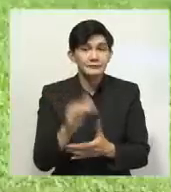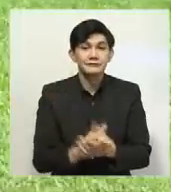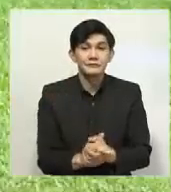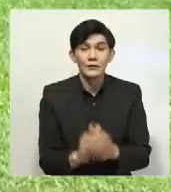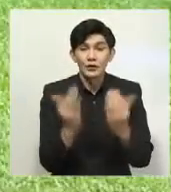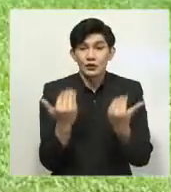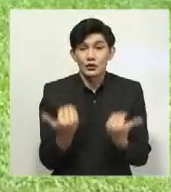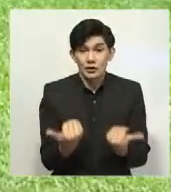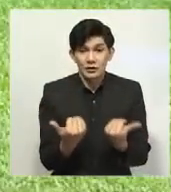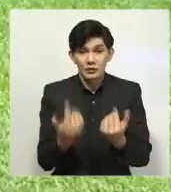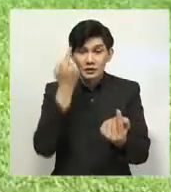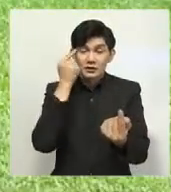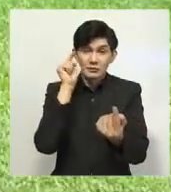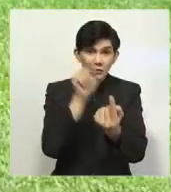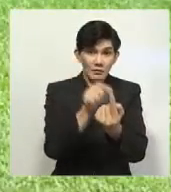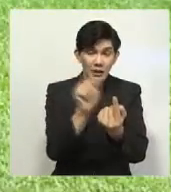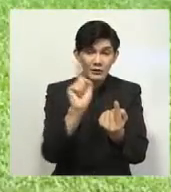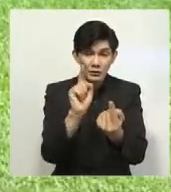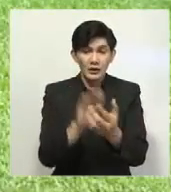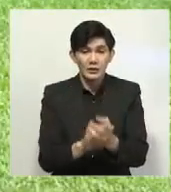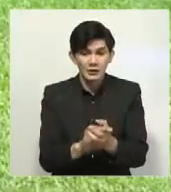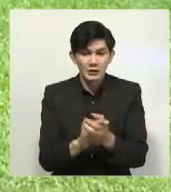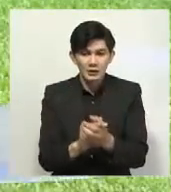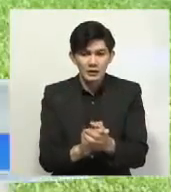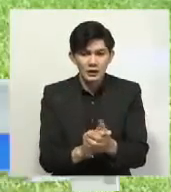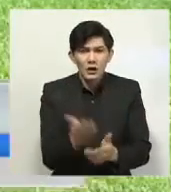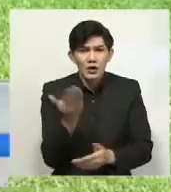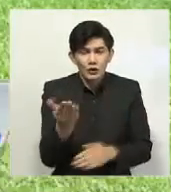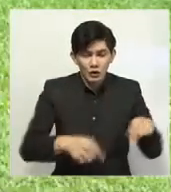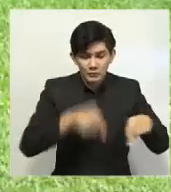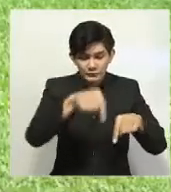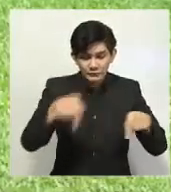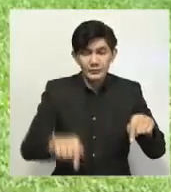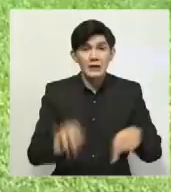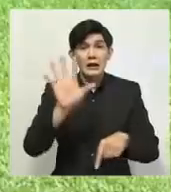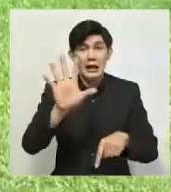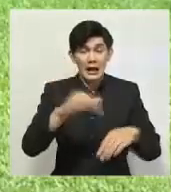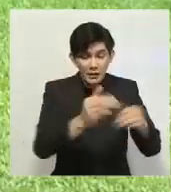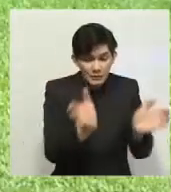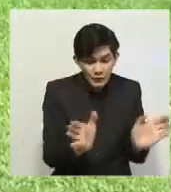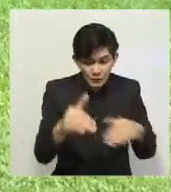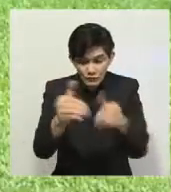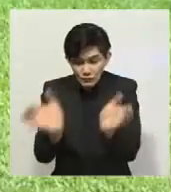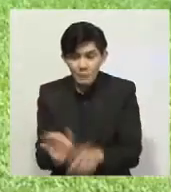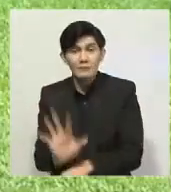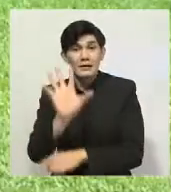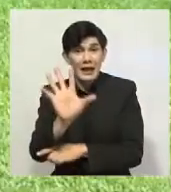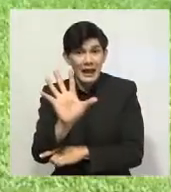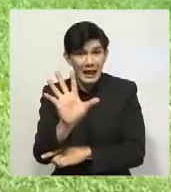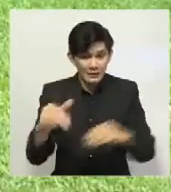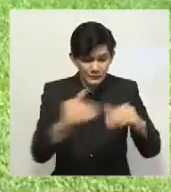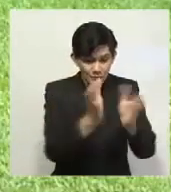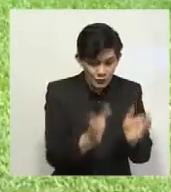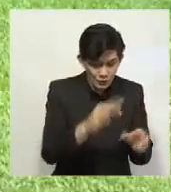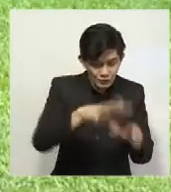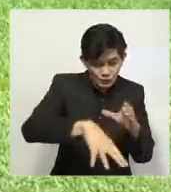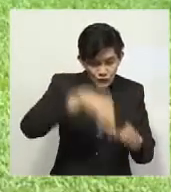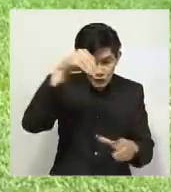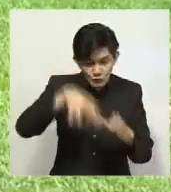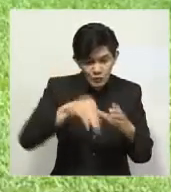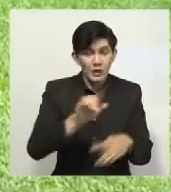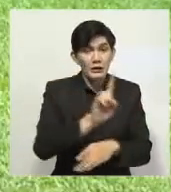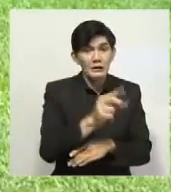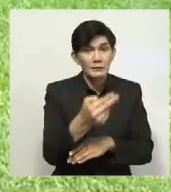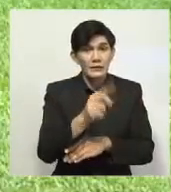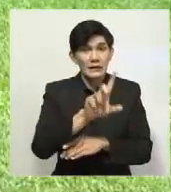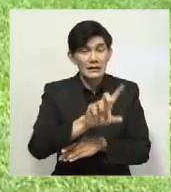อนนี้ตั้งเป้าไว้แรกๆตั้งแต่วันแรกที่เข้ามาขอ5บ่อก่อนนะครับเพื่อว่าทีแรกเราตั้งเป้าว่าบ่อละ 10,000 ลิตรต่อชั่วโมง5เราจะ